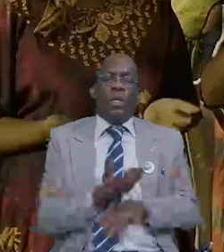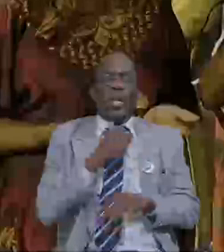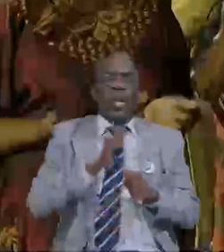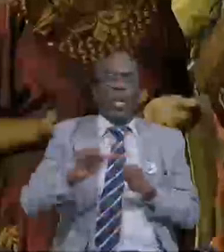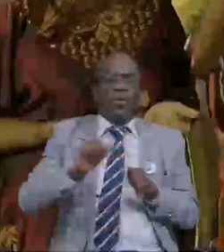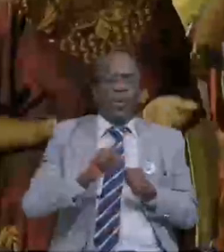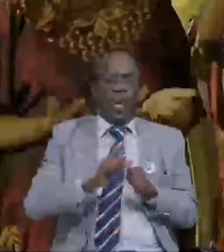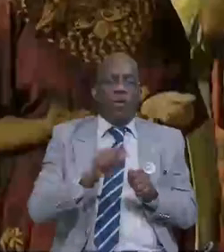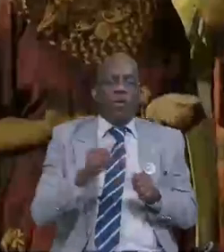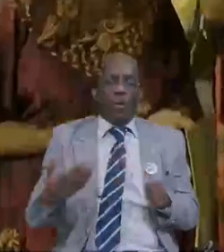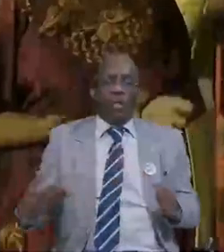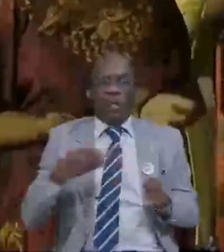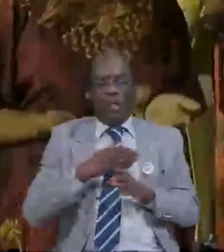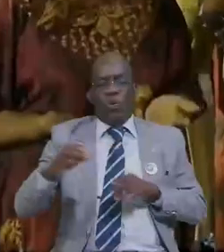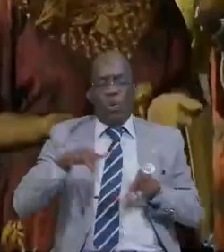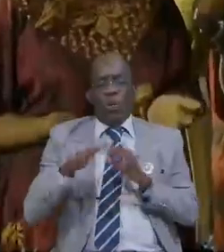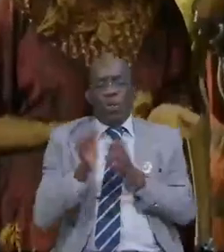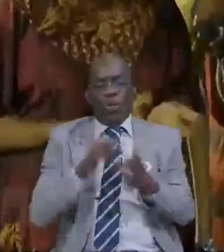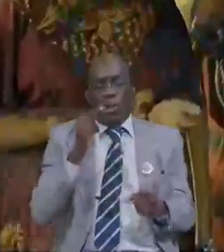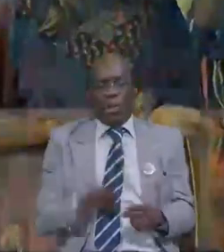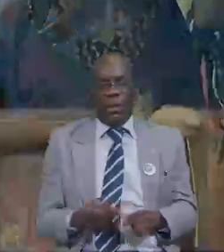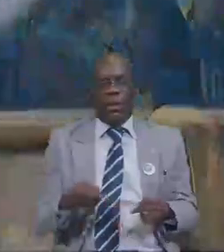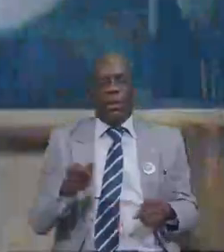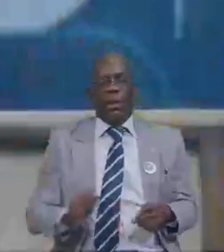au nom de Jésus.